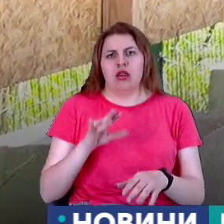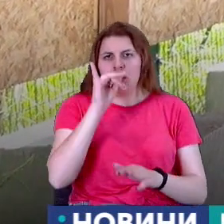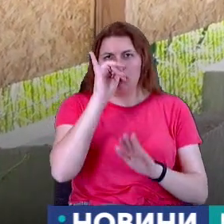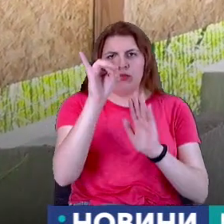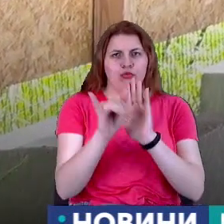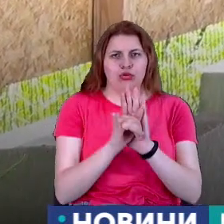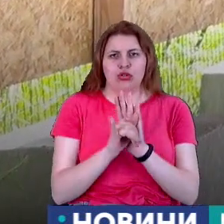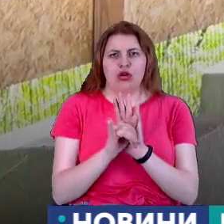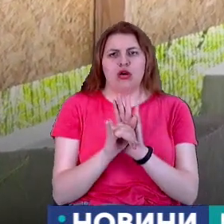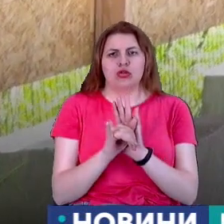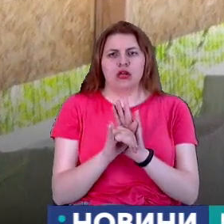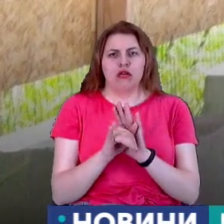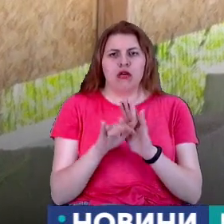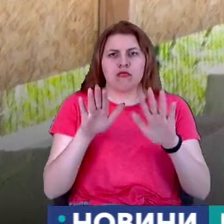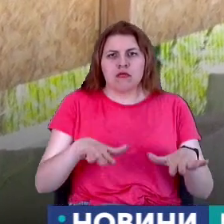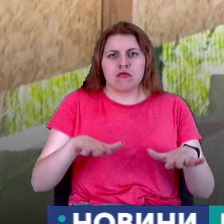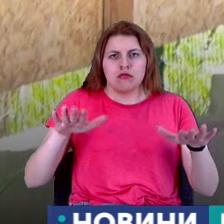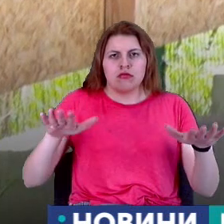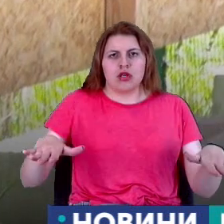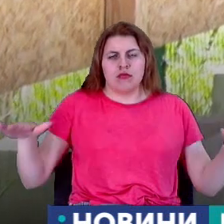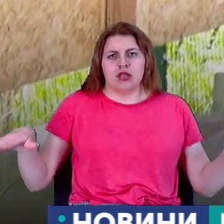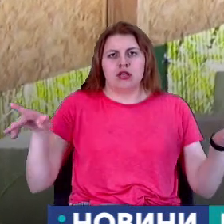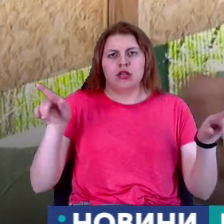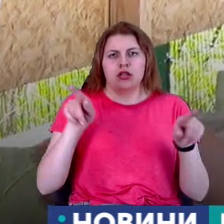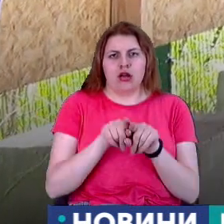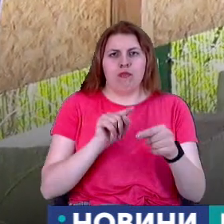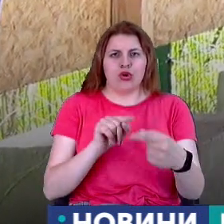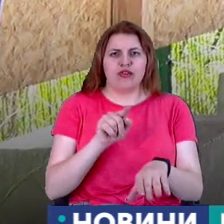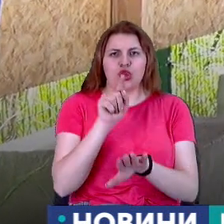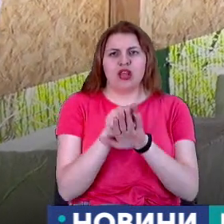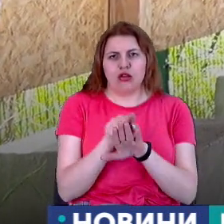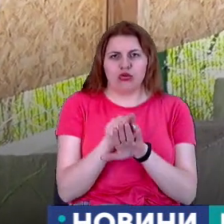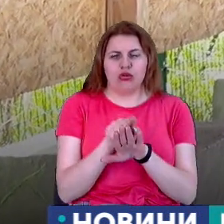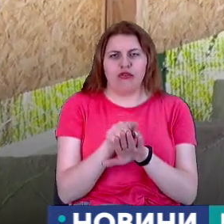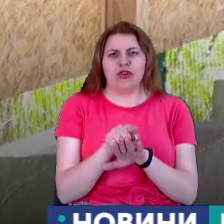пропускають. Розташували такий протитанковий йож, перев'язали